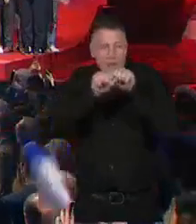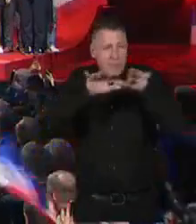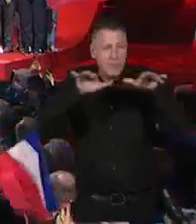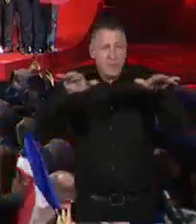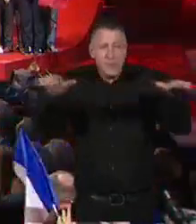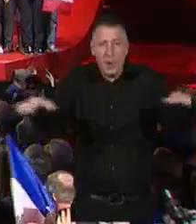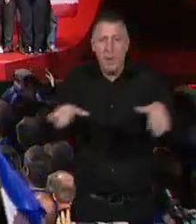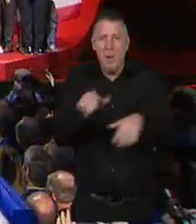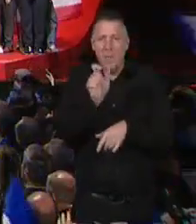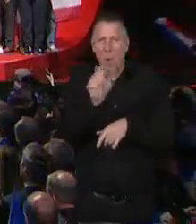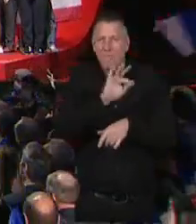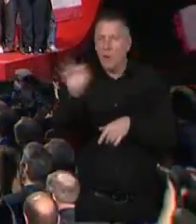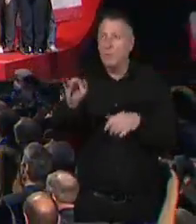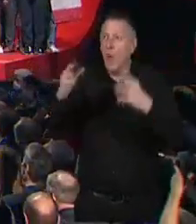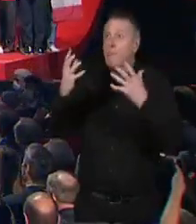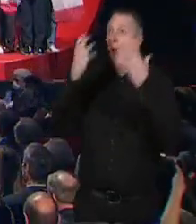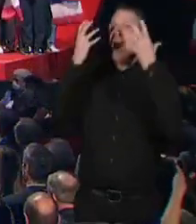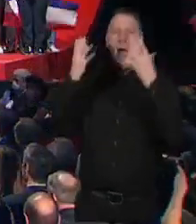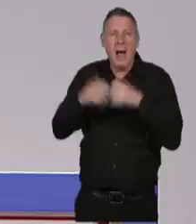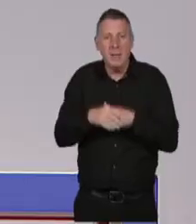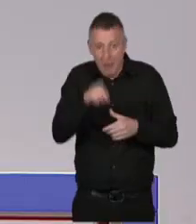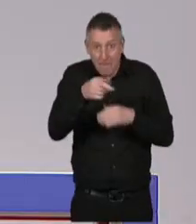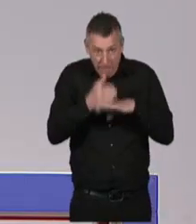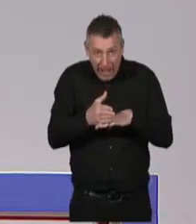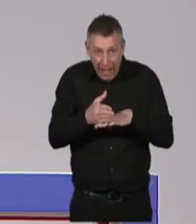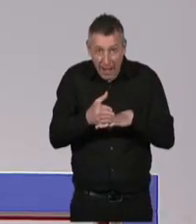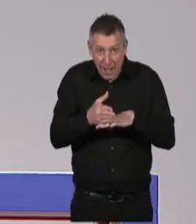qu'il tonne. Êtes-vous prêt à vous lancer?